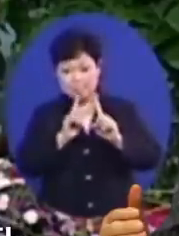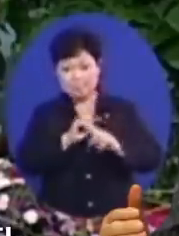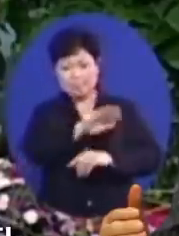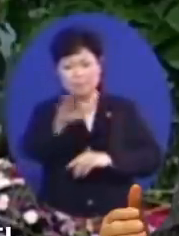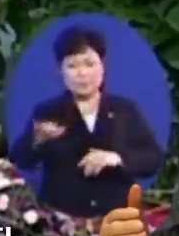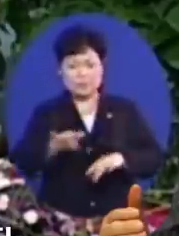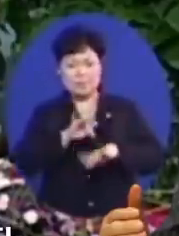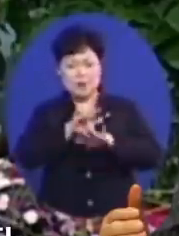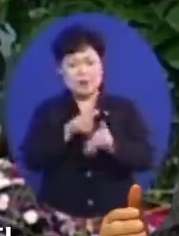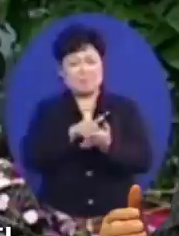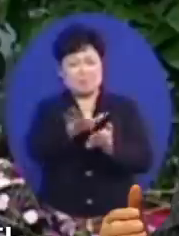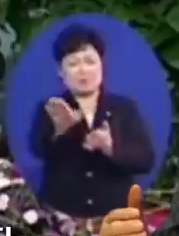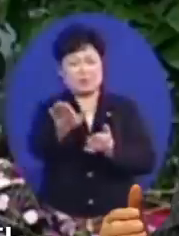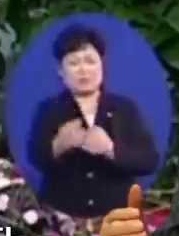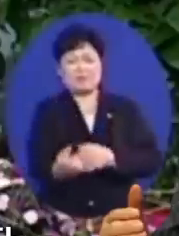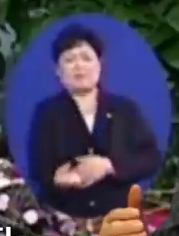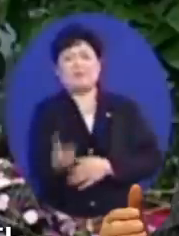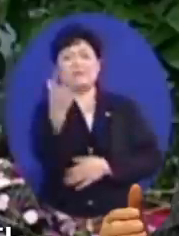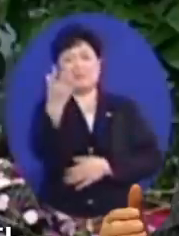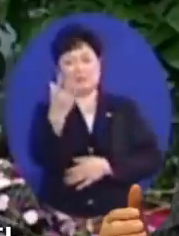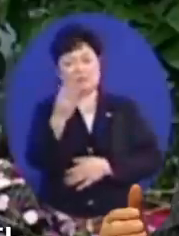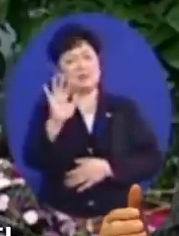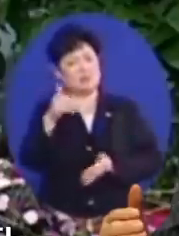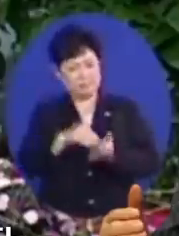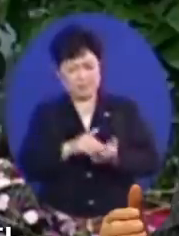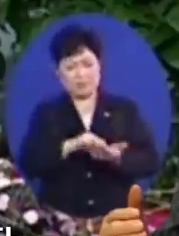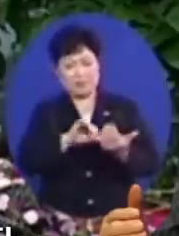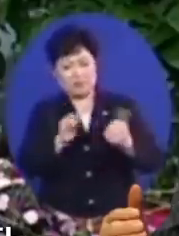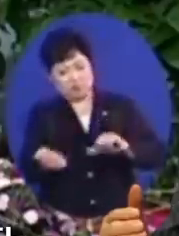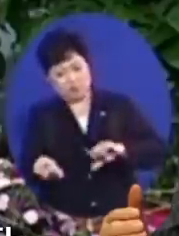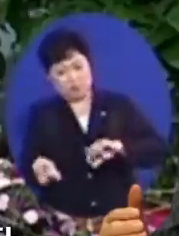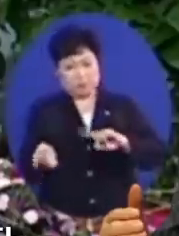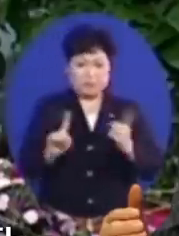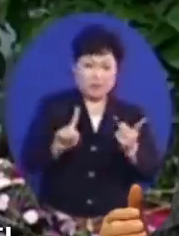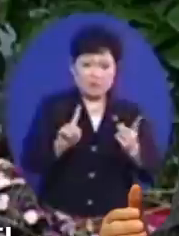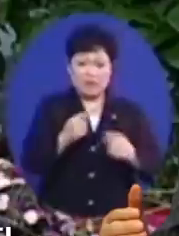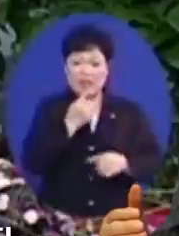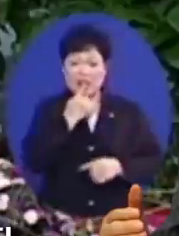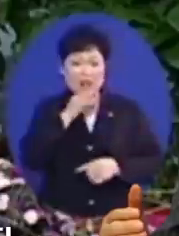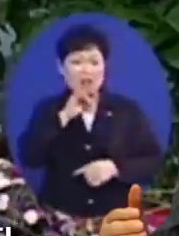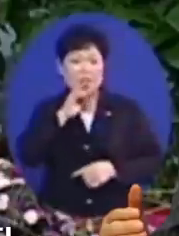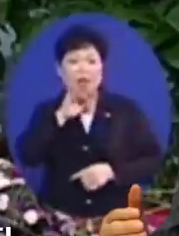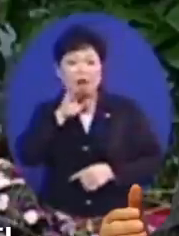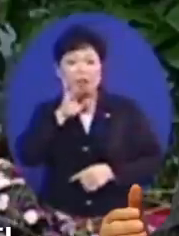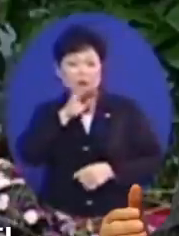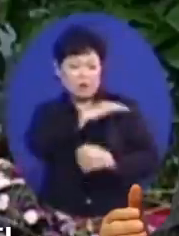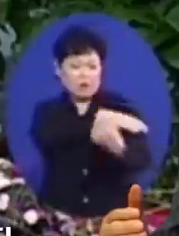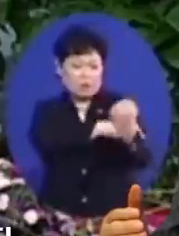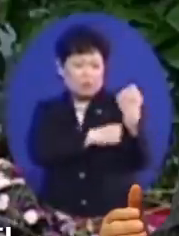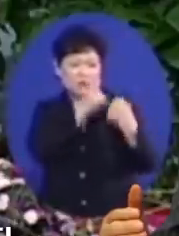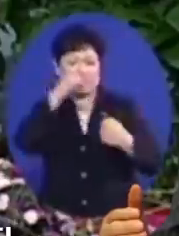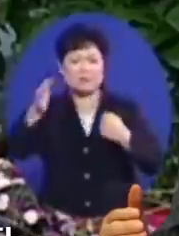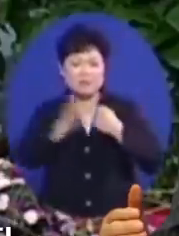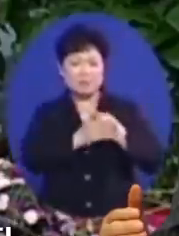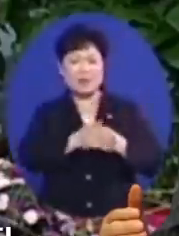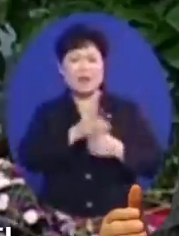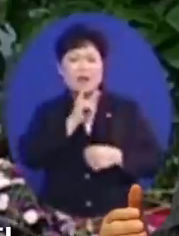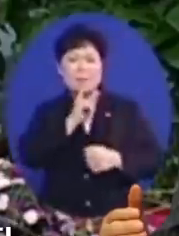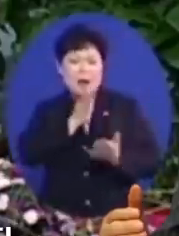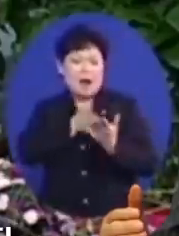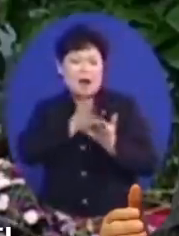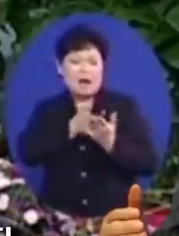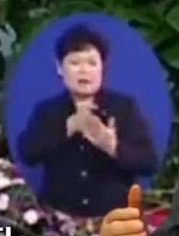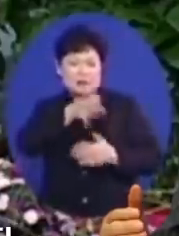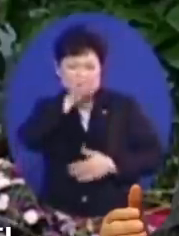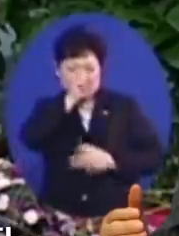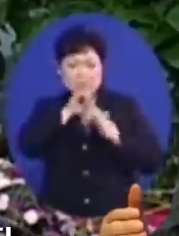아말렉을 물리치고 이기게 만들어주는 것입니다. 죽고 사는 것이 혀의 권세에 달렸나니 혀를 쓰기를 좋아하는 자는 그 열매를